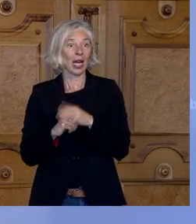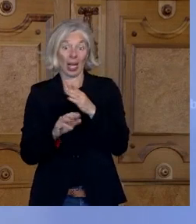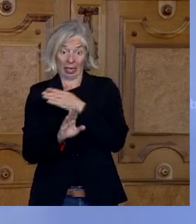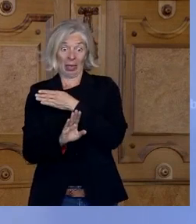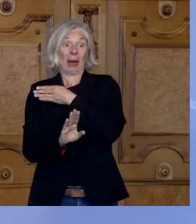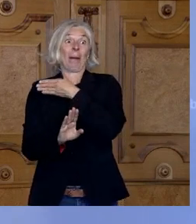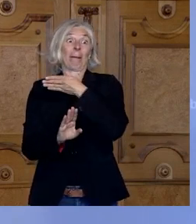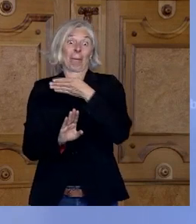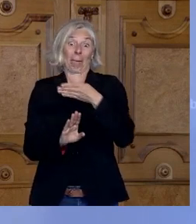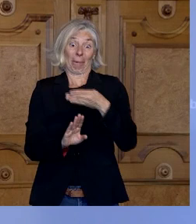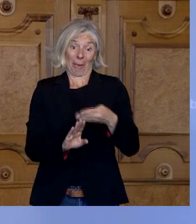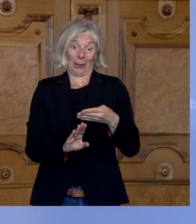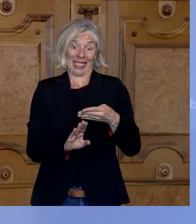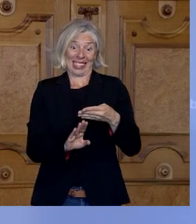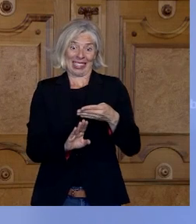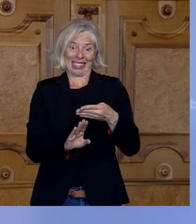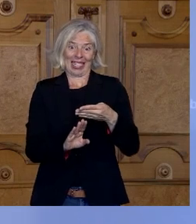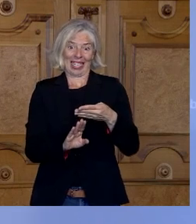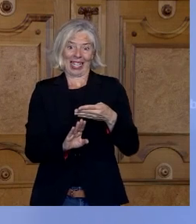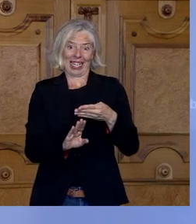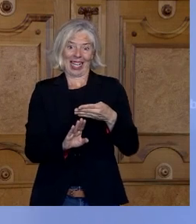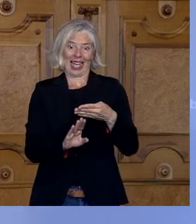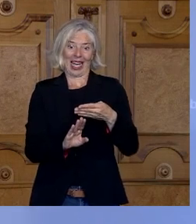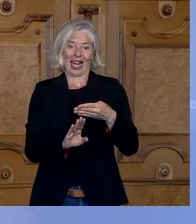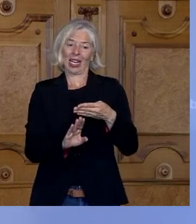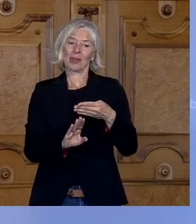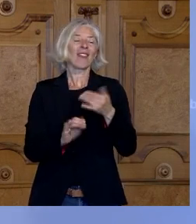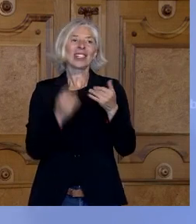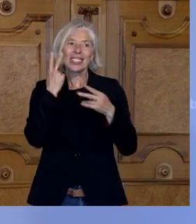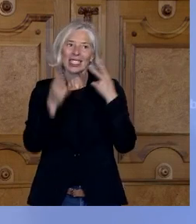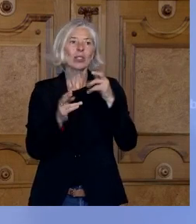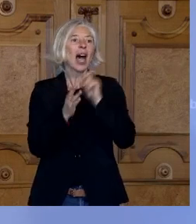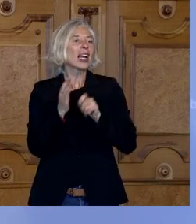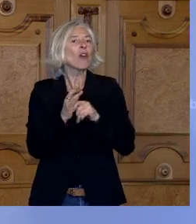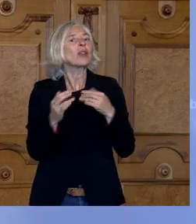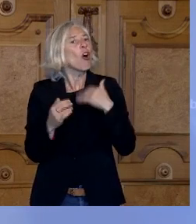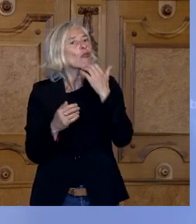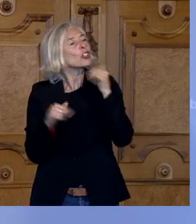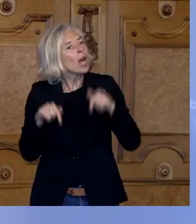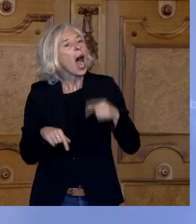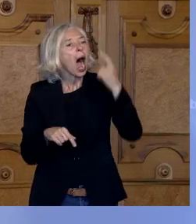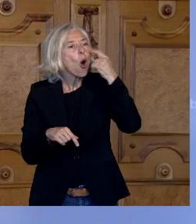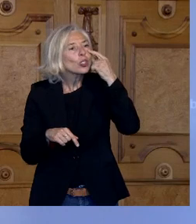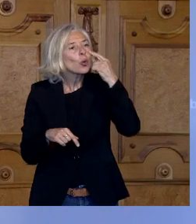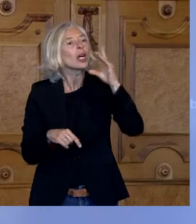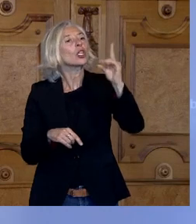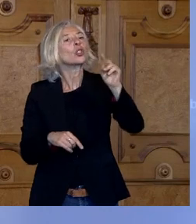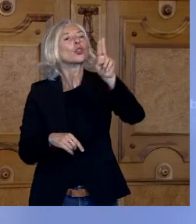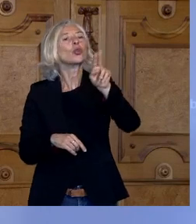als Open-Air-Kaufhaus zu erwarten? Das kann zum jetzigen Zeitpunkt noch gar nicht gesagt werden. Es ist nach wie vor die Regel, dass bis